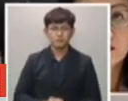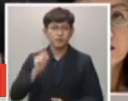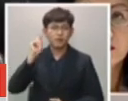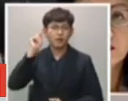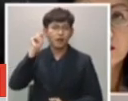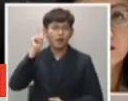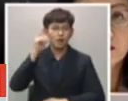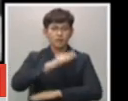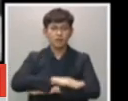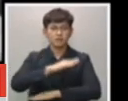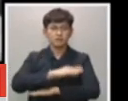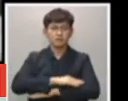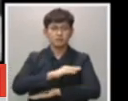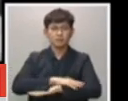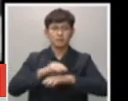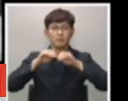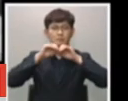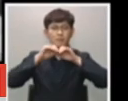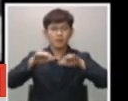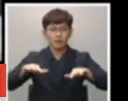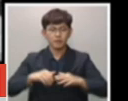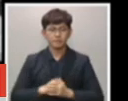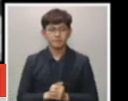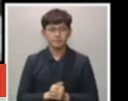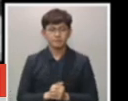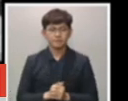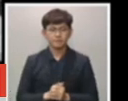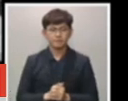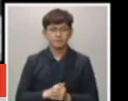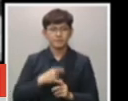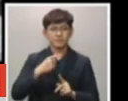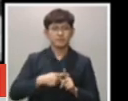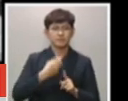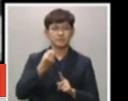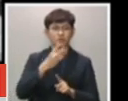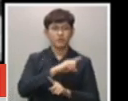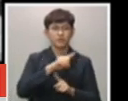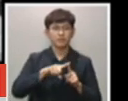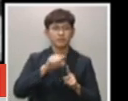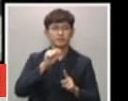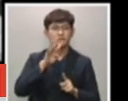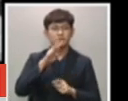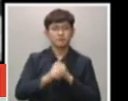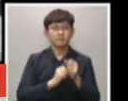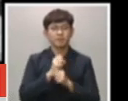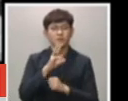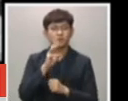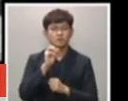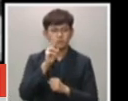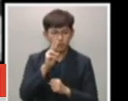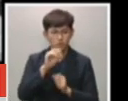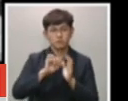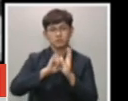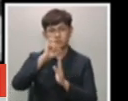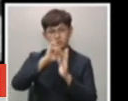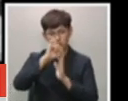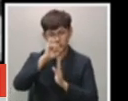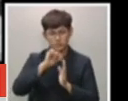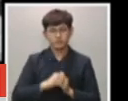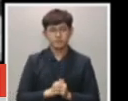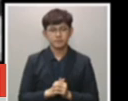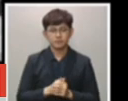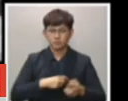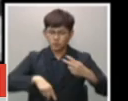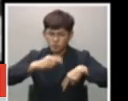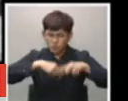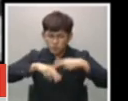หน้าหนังสือพิมพ์หลายข่าวครับข่าวแรก24ธันวาคม2562จังหวัดเชียงใหม่เข้าตรวจ